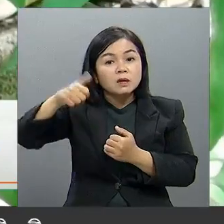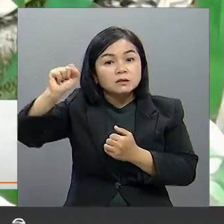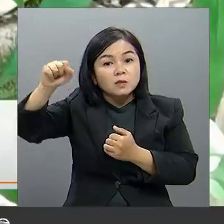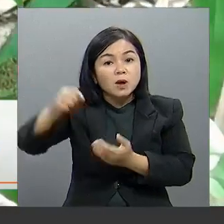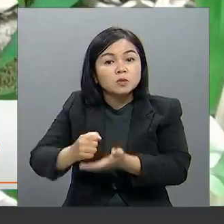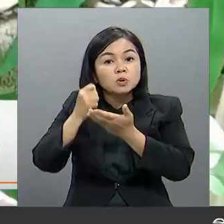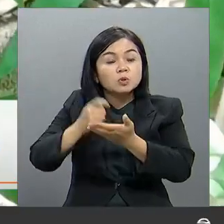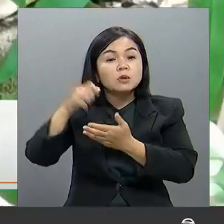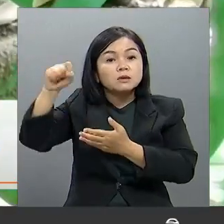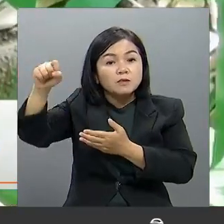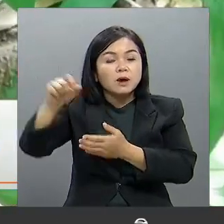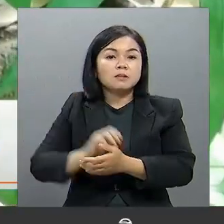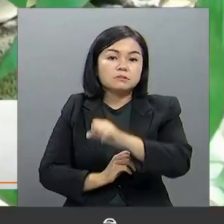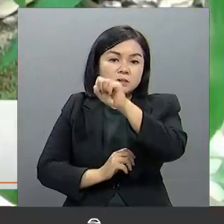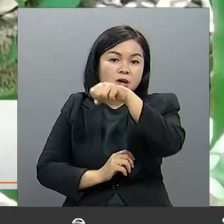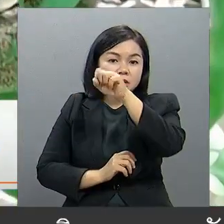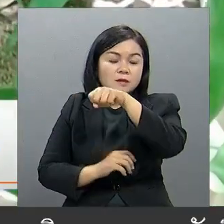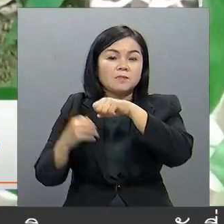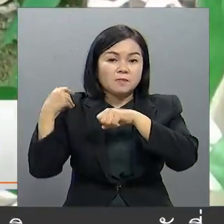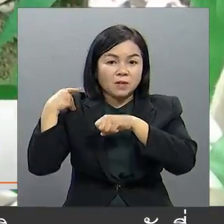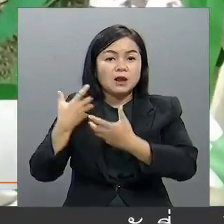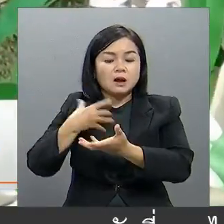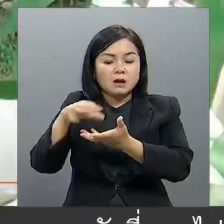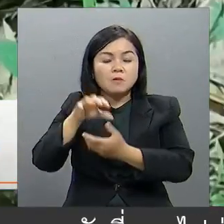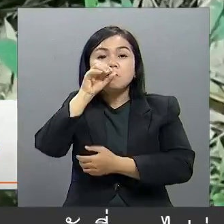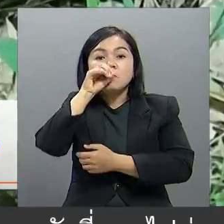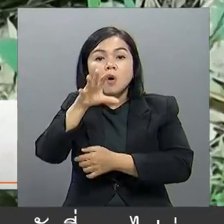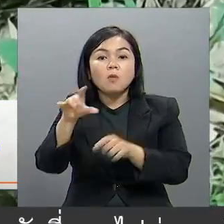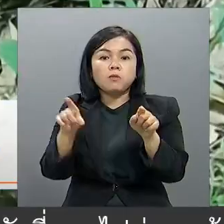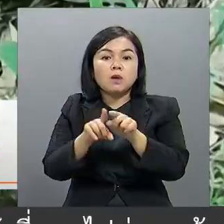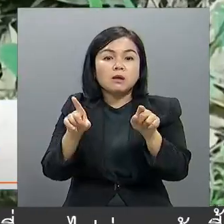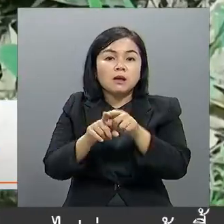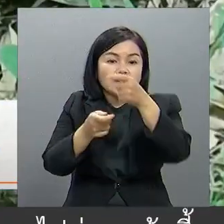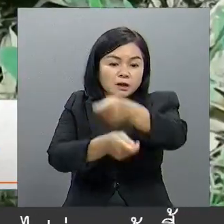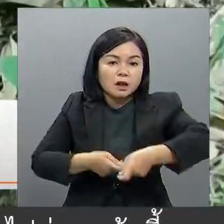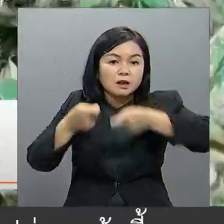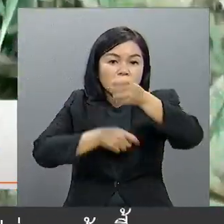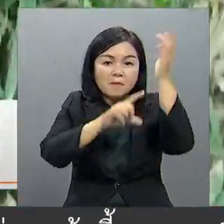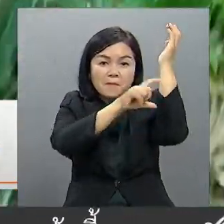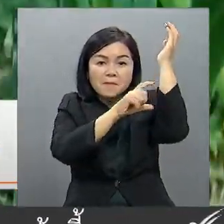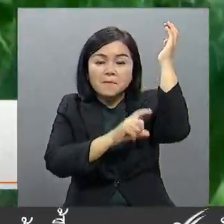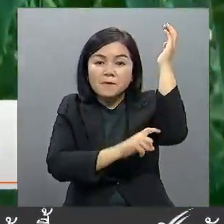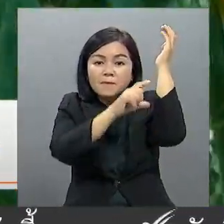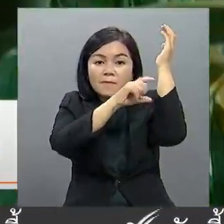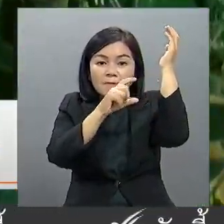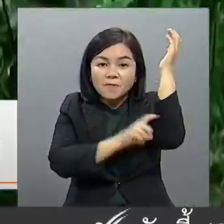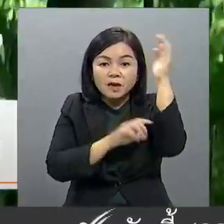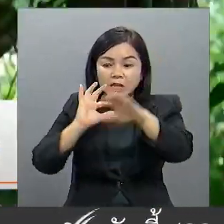คุสวพิ Almost ยัเลาใหฟางอีก วาสวนไฟนี้จะเน้นเกษฏ INCEไม่ใช้สารเคมี